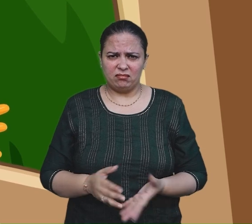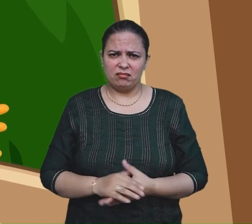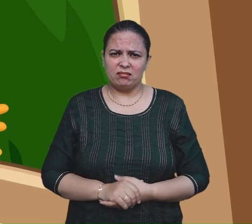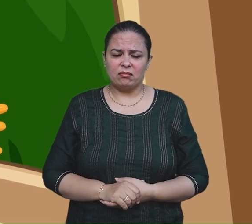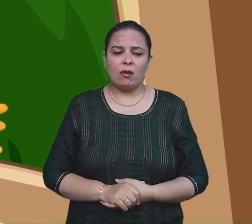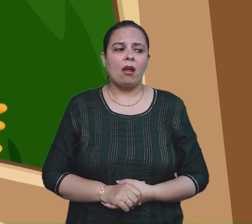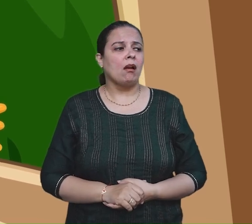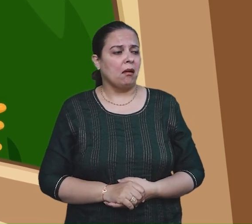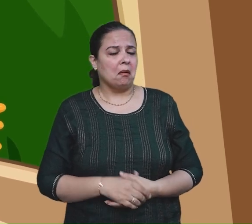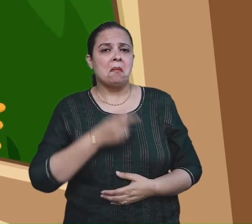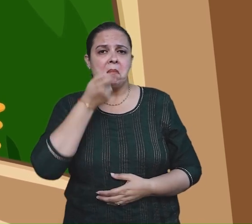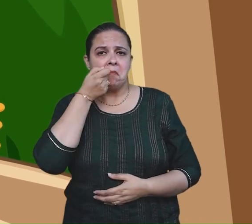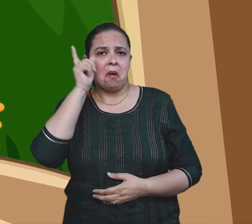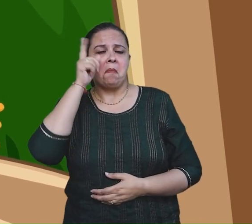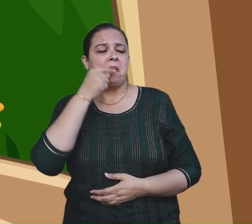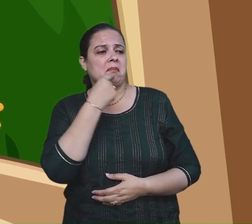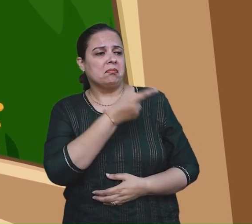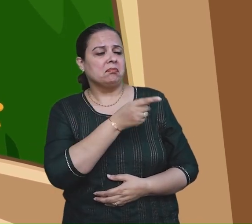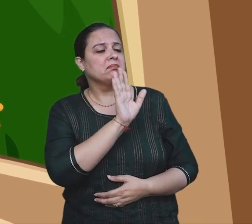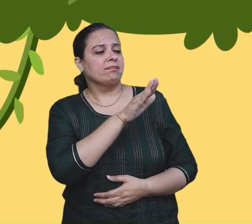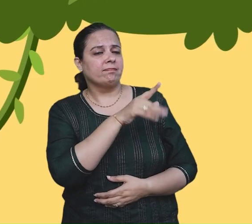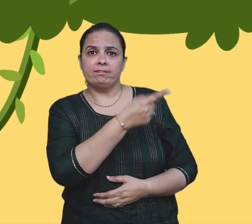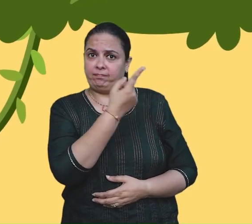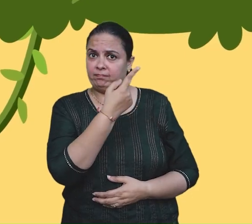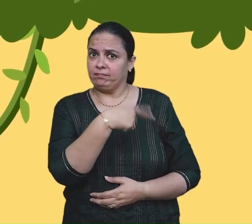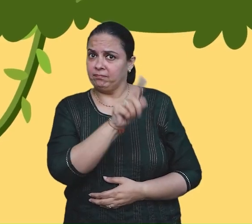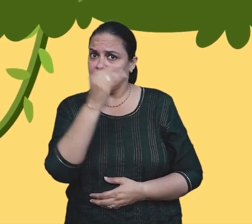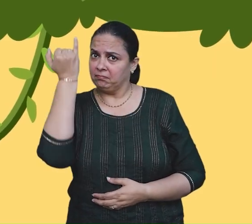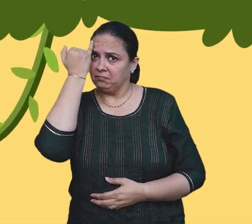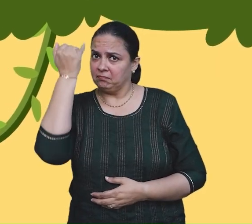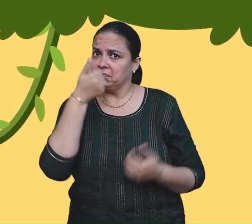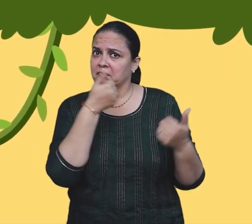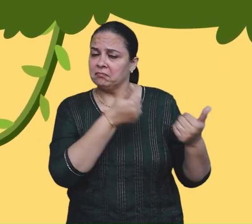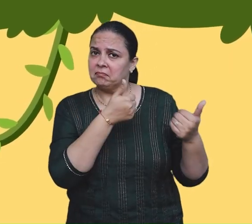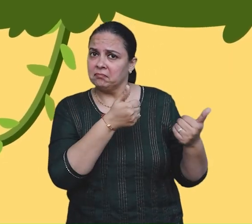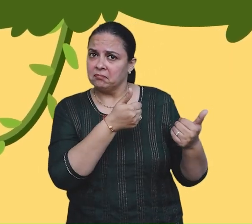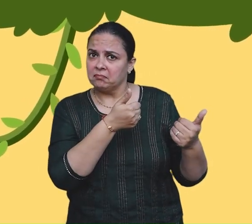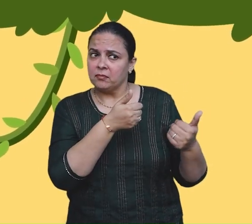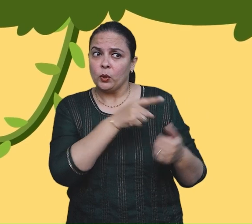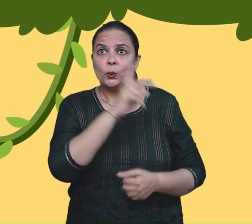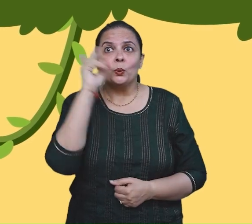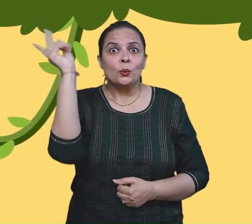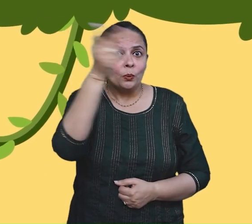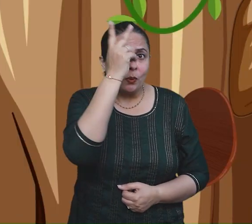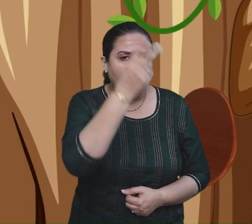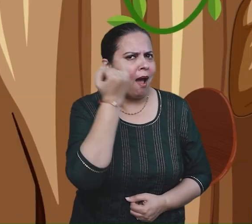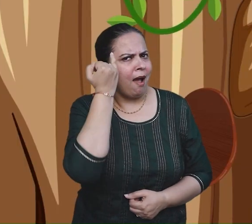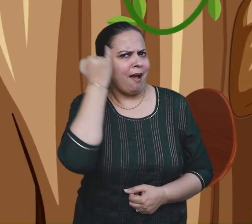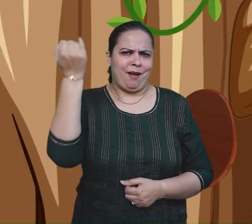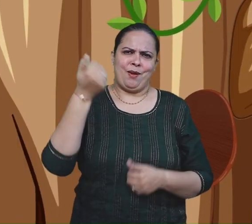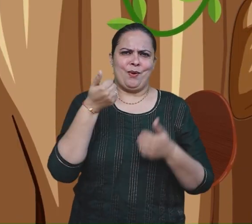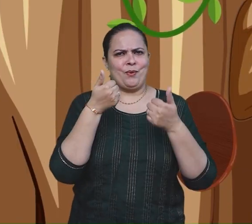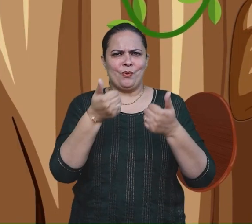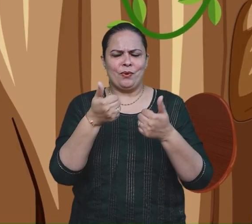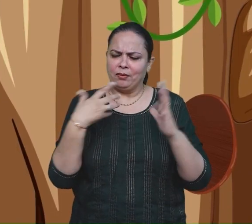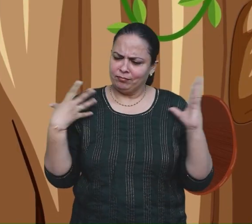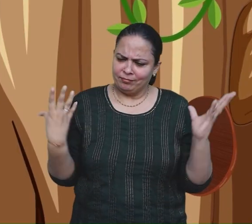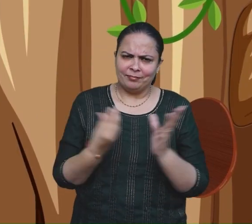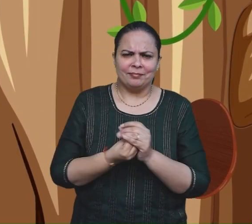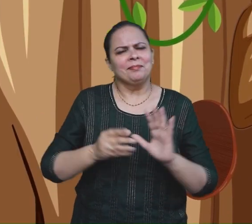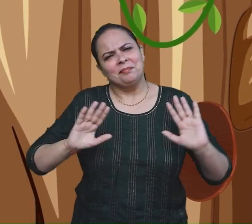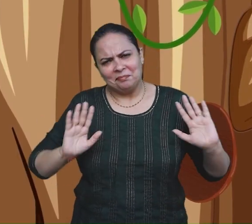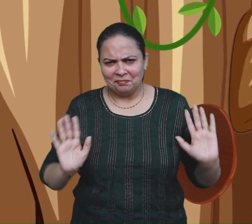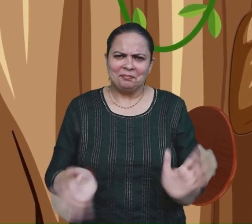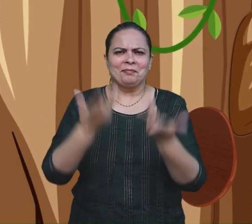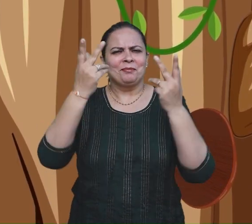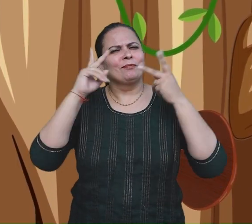तो तुम बोल तो सही रहे हो, तुम्हारा घूमने का आइडिया तो अच्छा है। ठीक है चलो हम